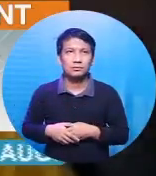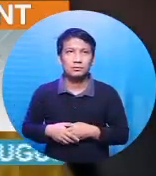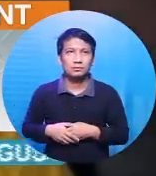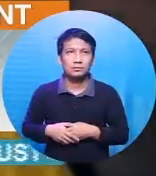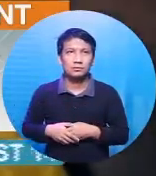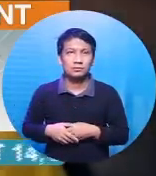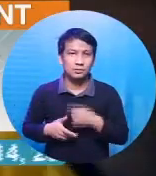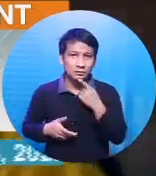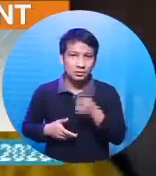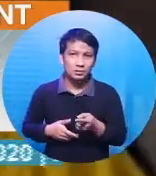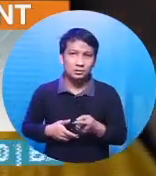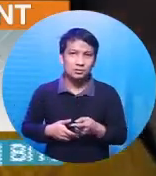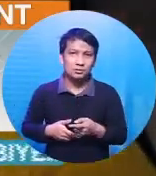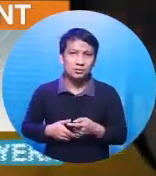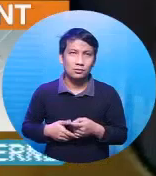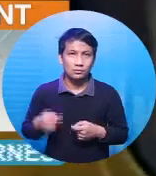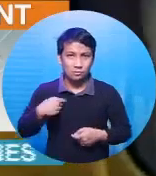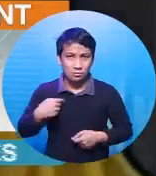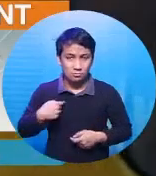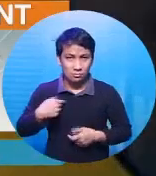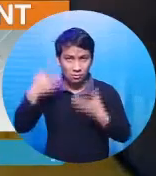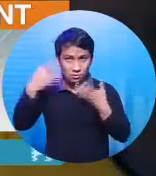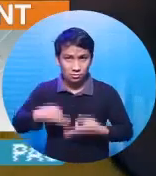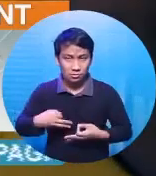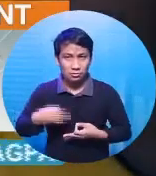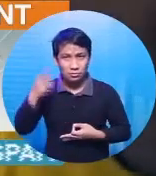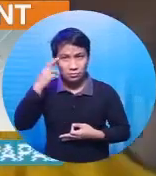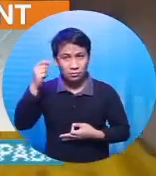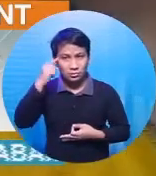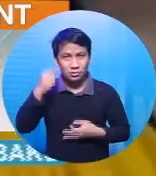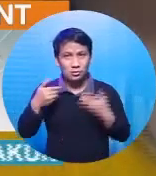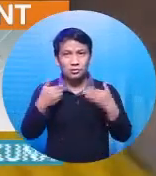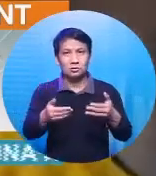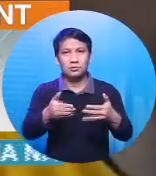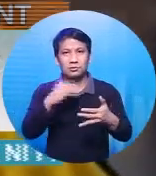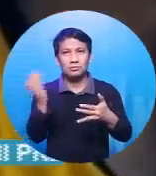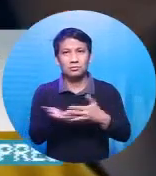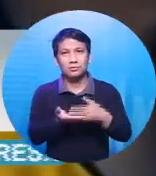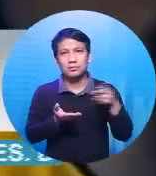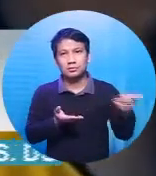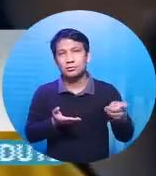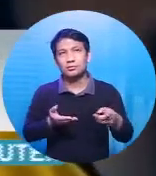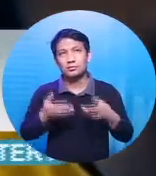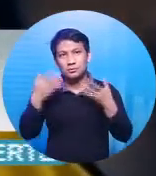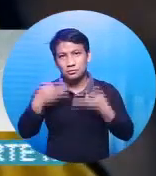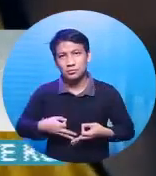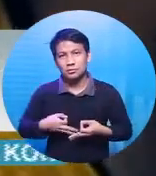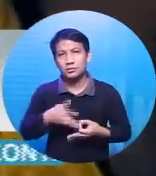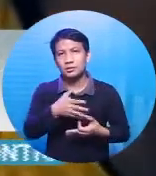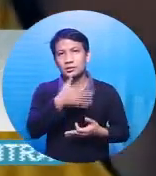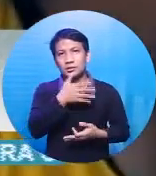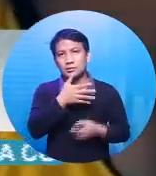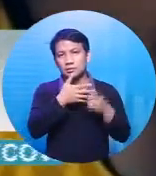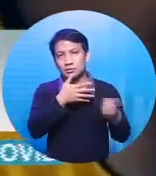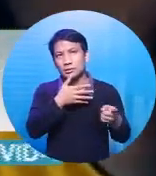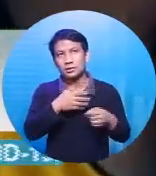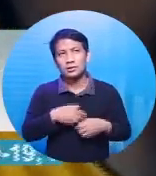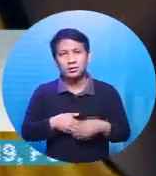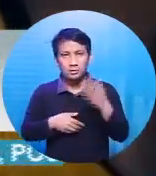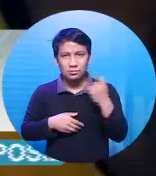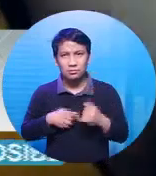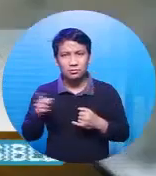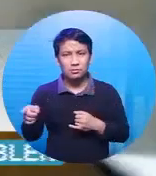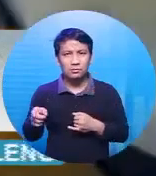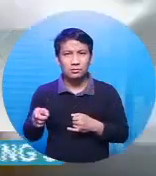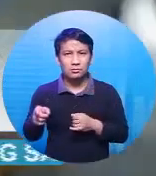Pagdarbiyado kami, kung ako lang ang masusunod, therapy, gusto kong ituloy ang reklamo sa kanya, pati sa nanay ni Jerry. Kasi hindi lang